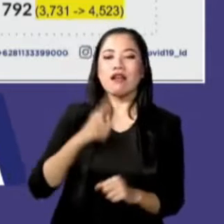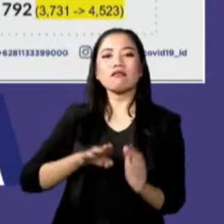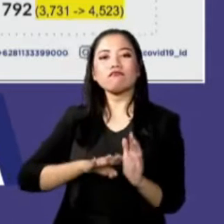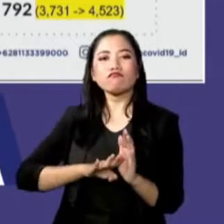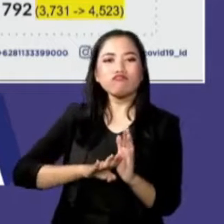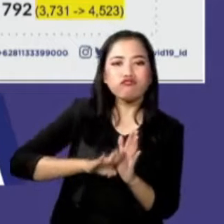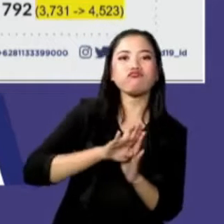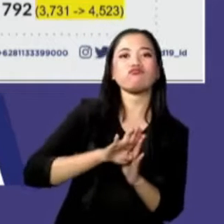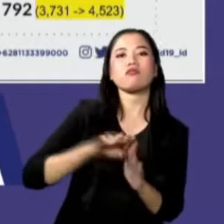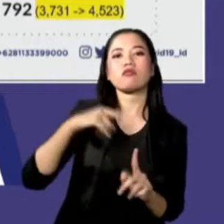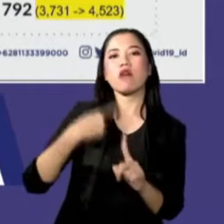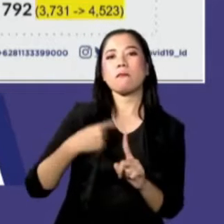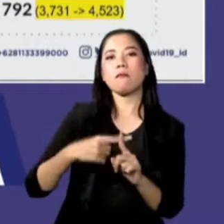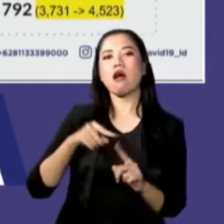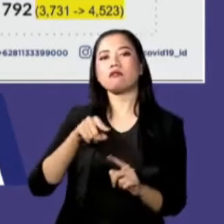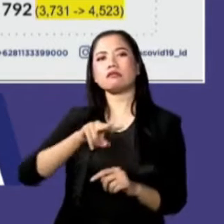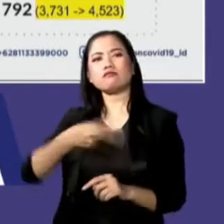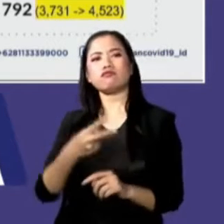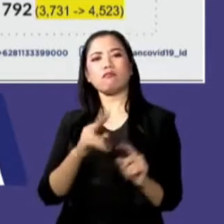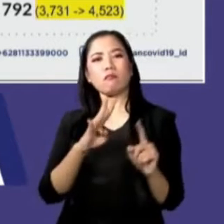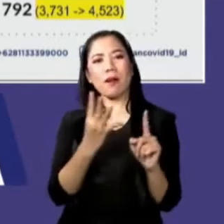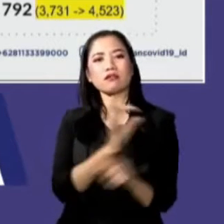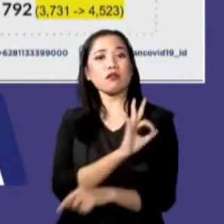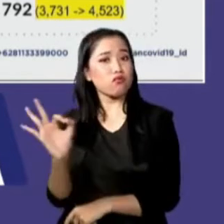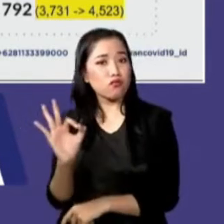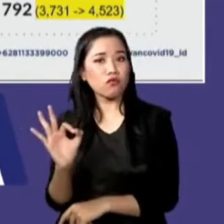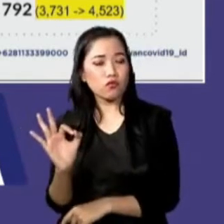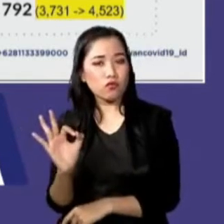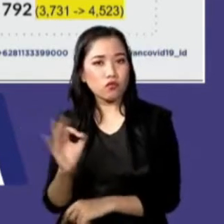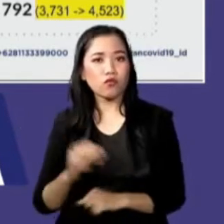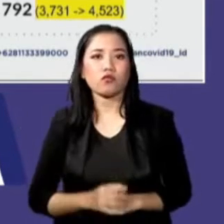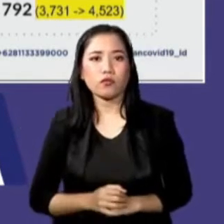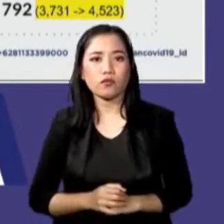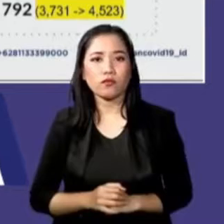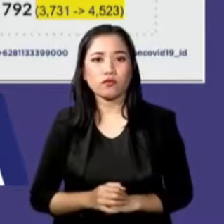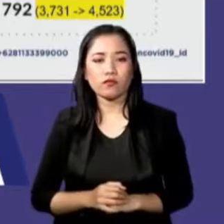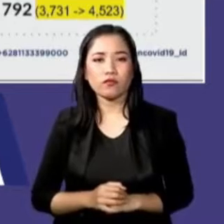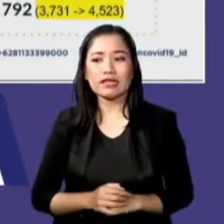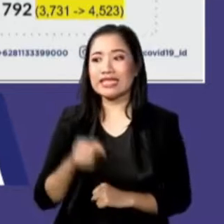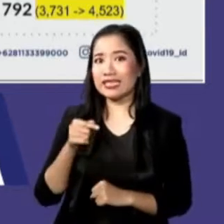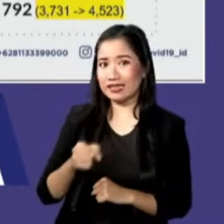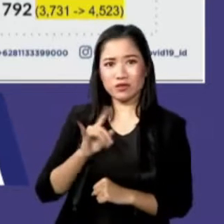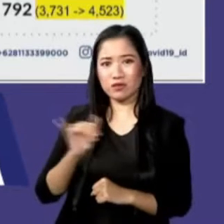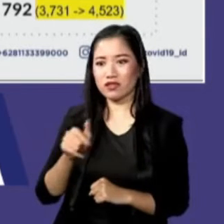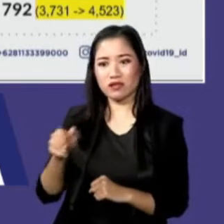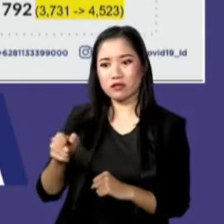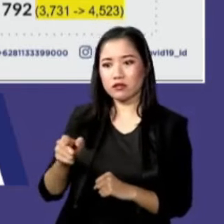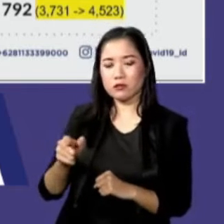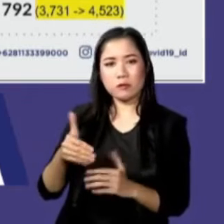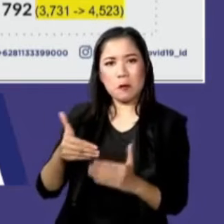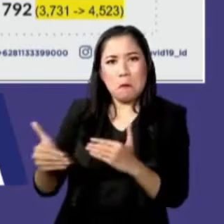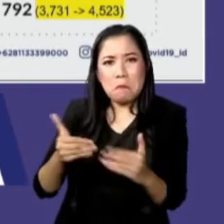kasus harian hingga 14.000 kasus. Hal ini tidak boleh dan tidak dapat ditoleransi.